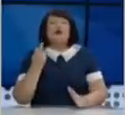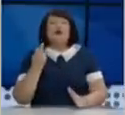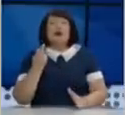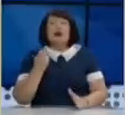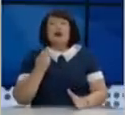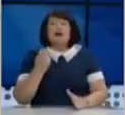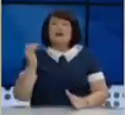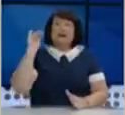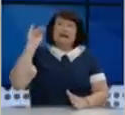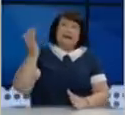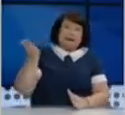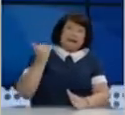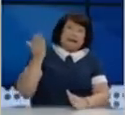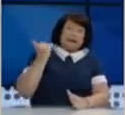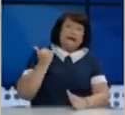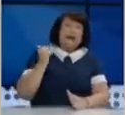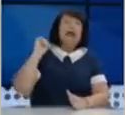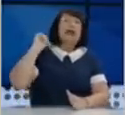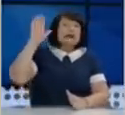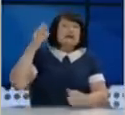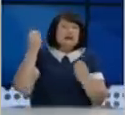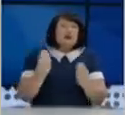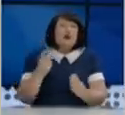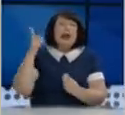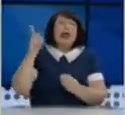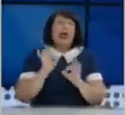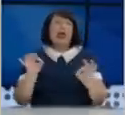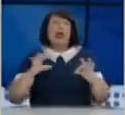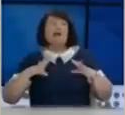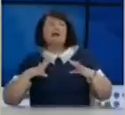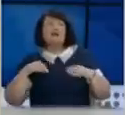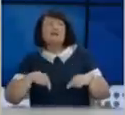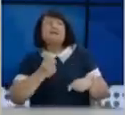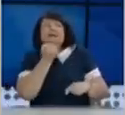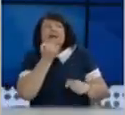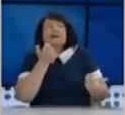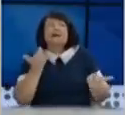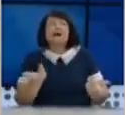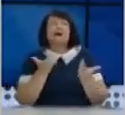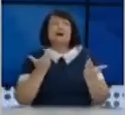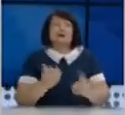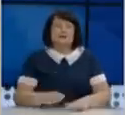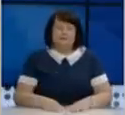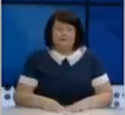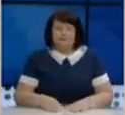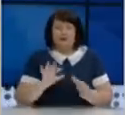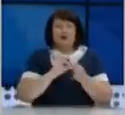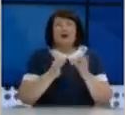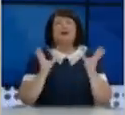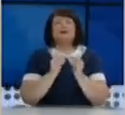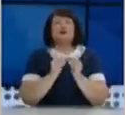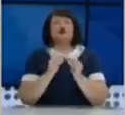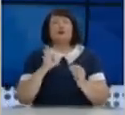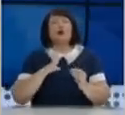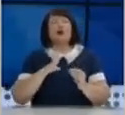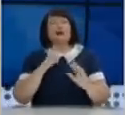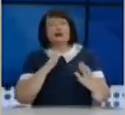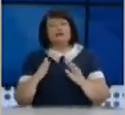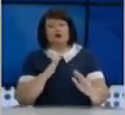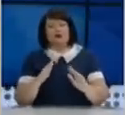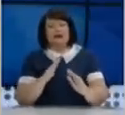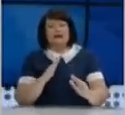καλά. Κάτι κάνουν καλύτερα οι άλλοι από εμάς. Ο Ευρωπαϊκός Μηχανισμός Πολιτικής Προστασίας δίνει τη